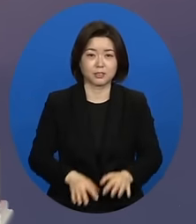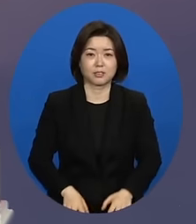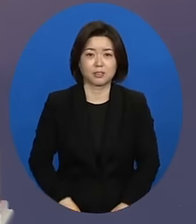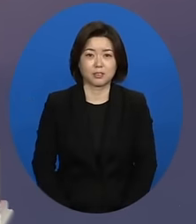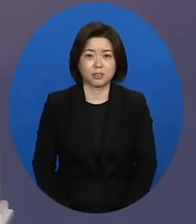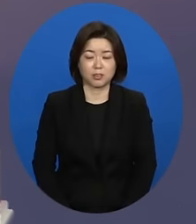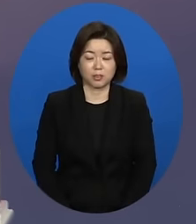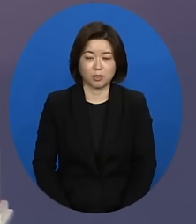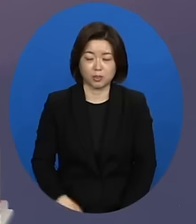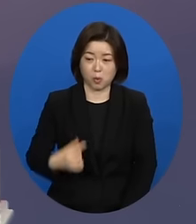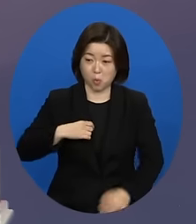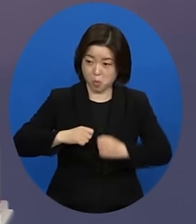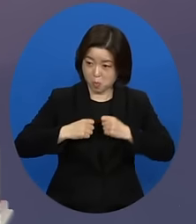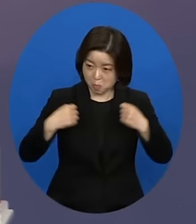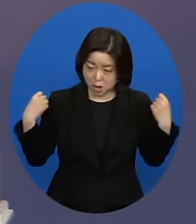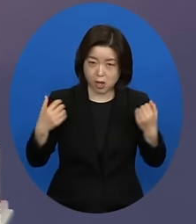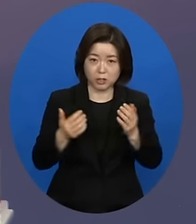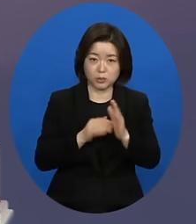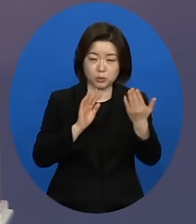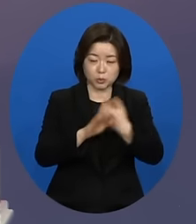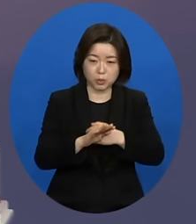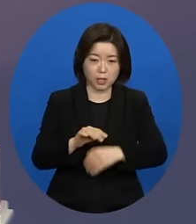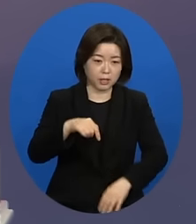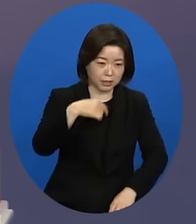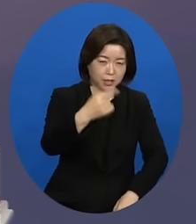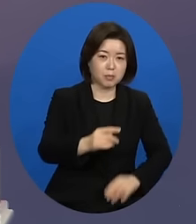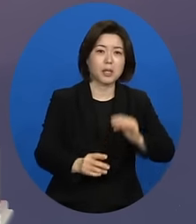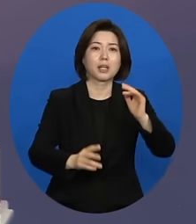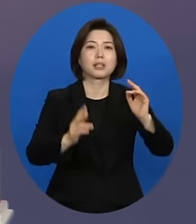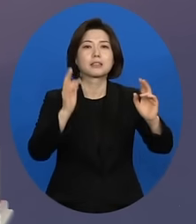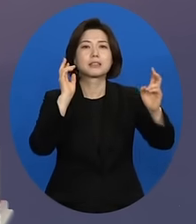그리고 제대를 하고 사업을 했습니다.